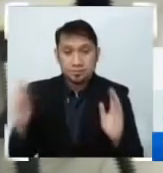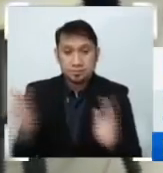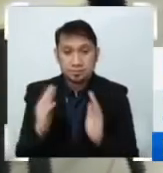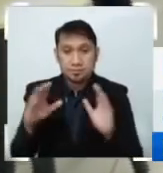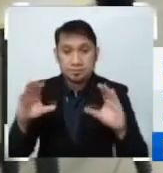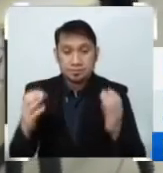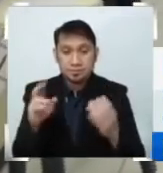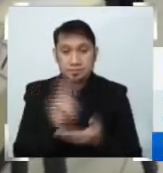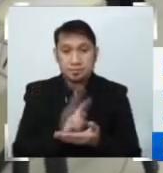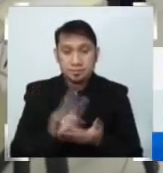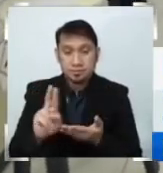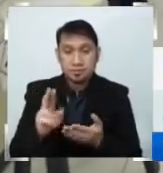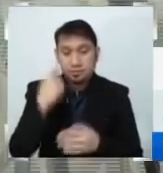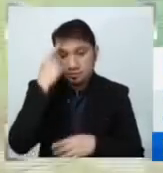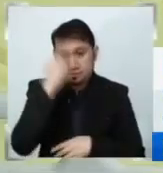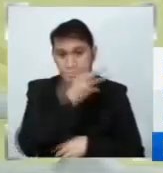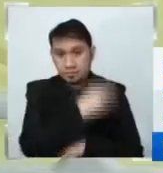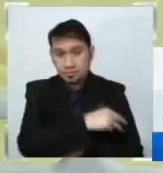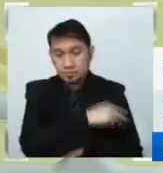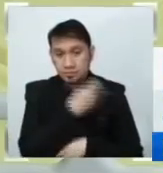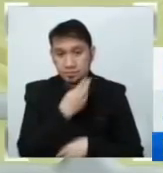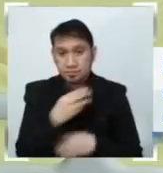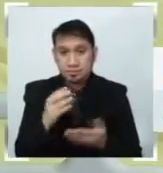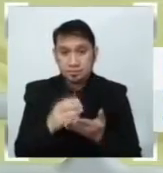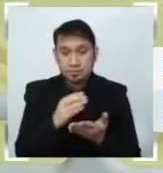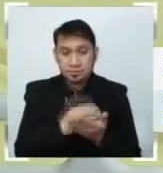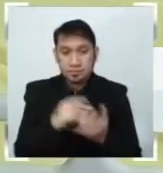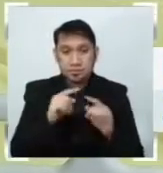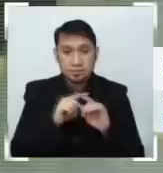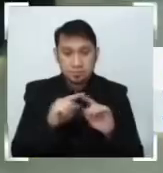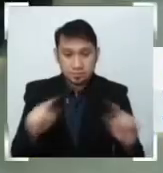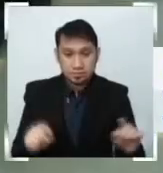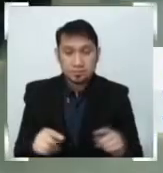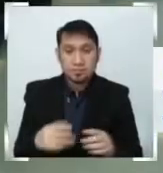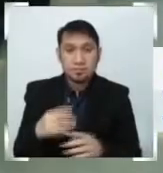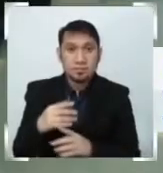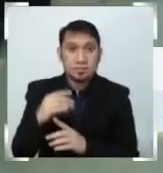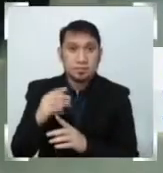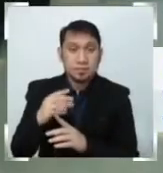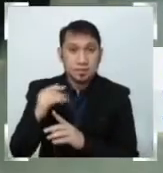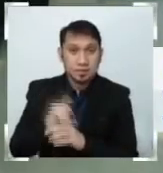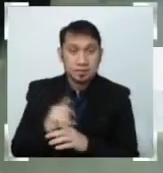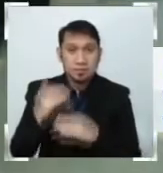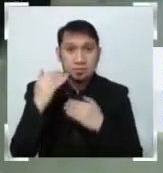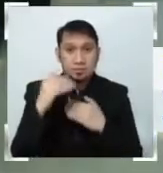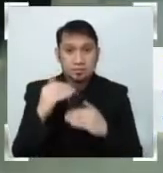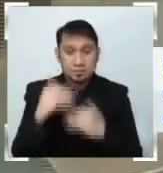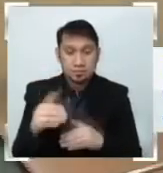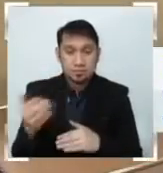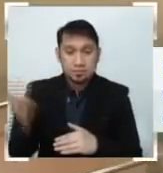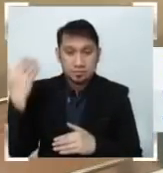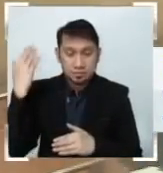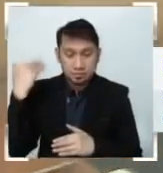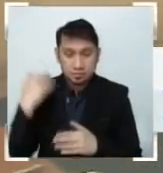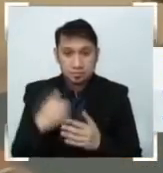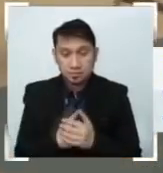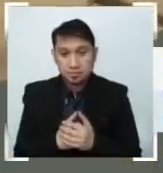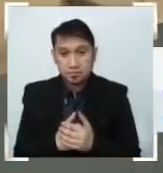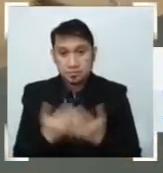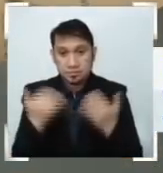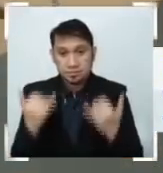sa medical courses at allied sciences. Pero kung tutuusin, Enero pa ng payagan ng limited face-to-face classes sa mga naturang kurso. Sa kabuuan